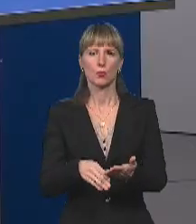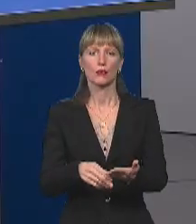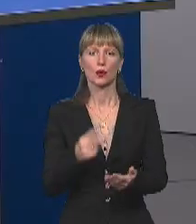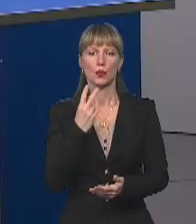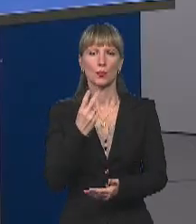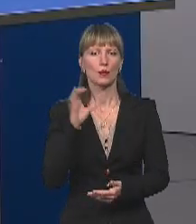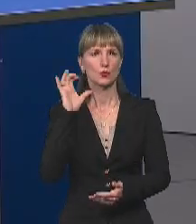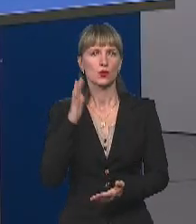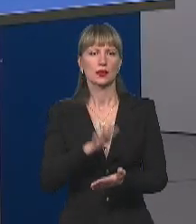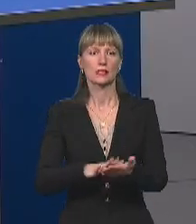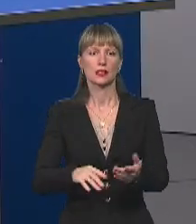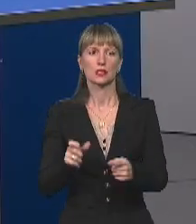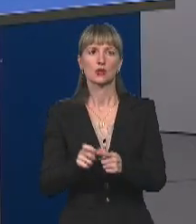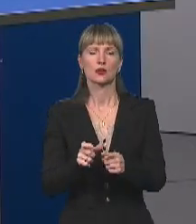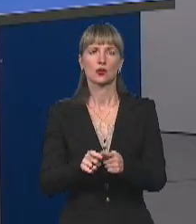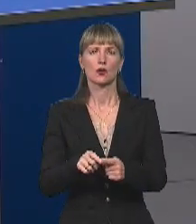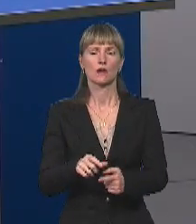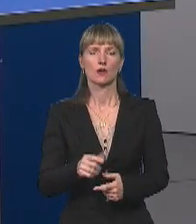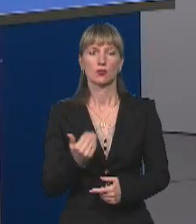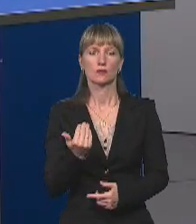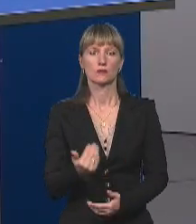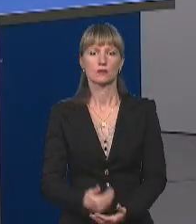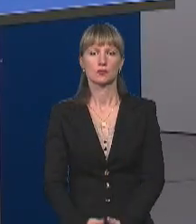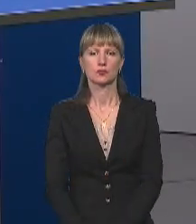Давайте послухаємо далі. Прошу, Олександр Митовиця.